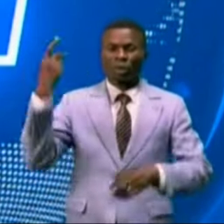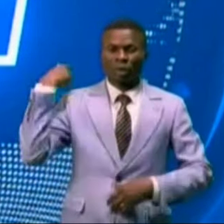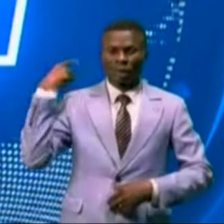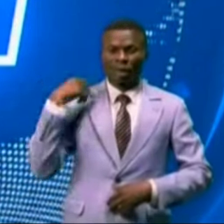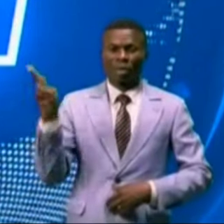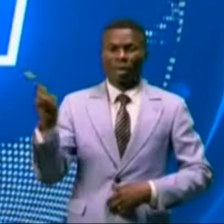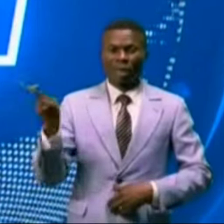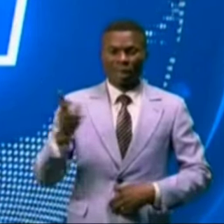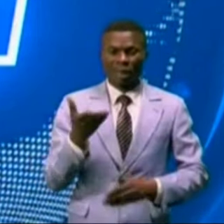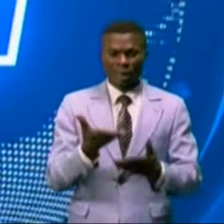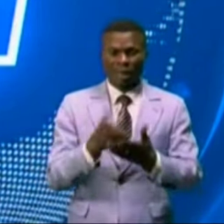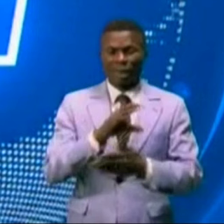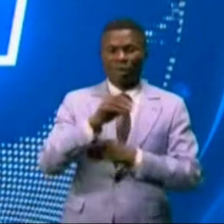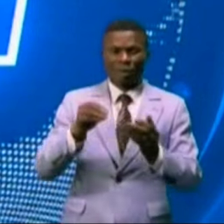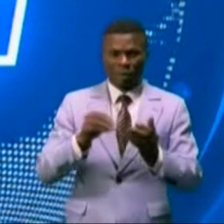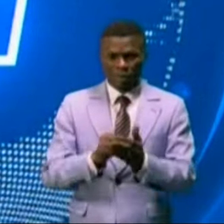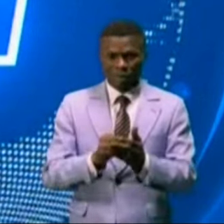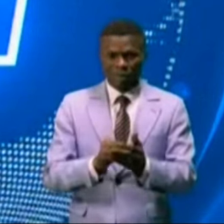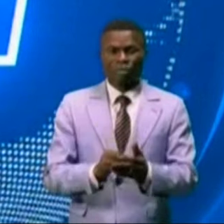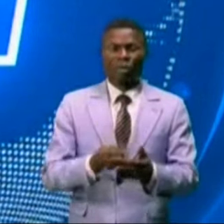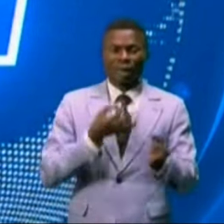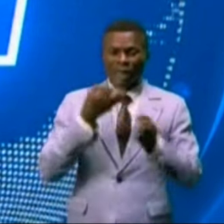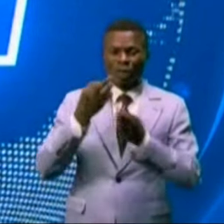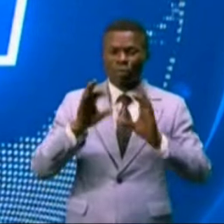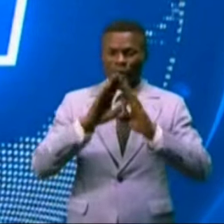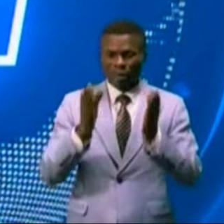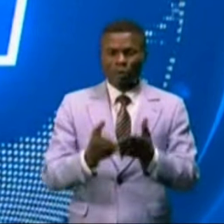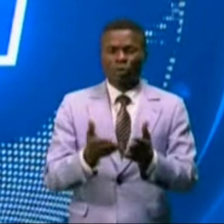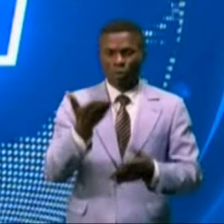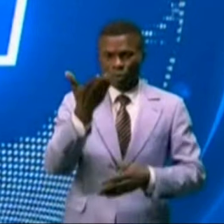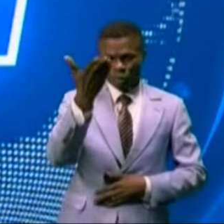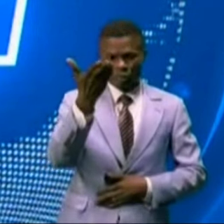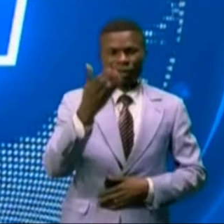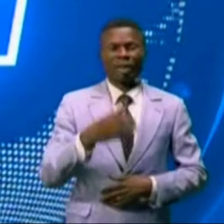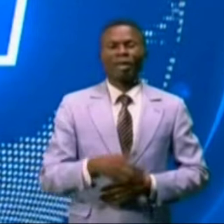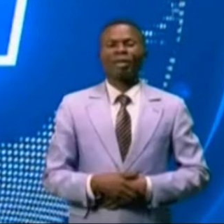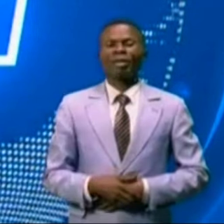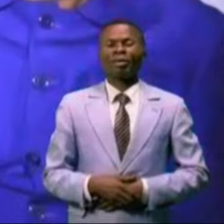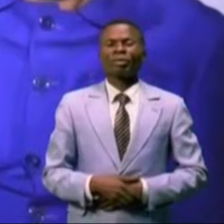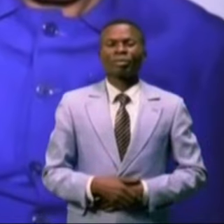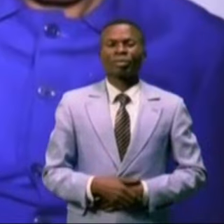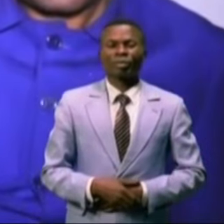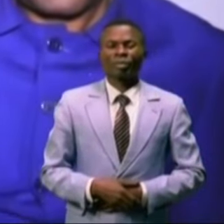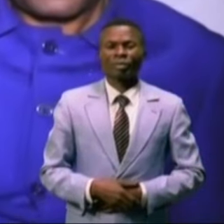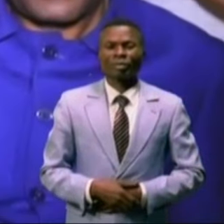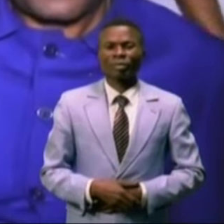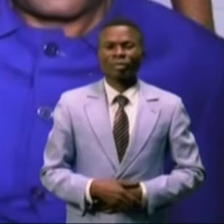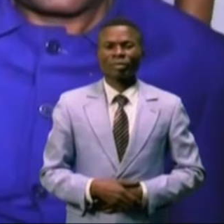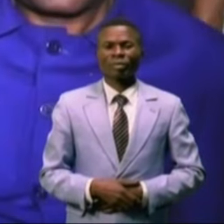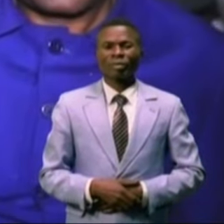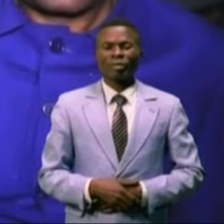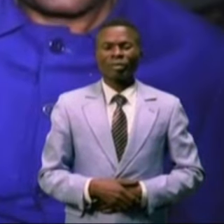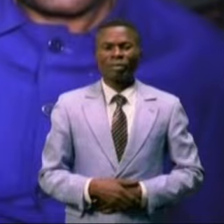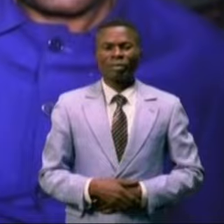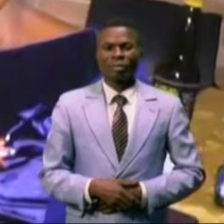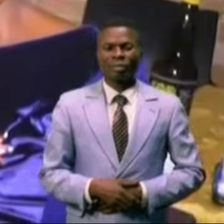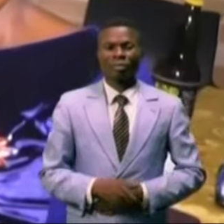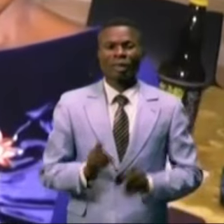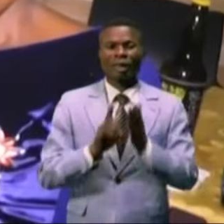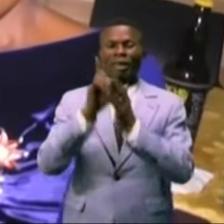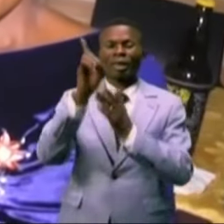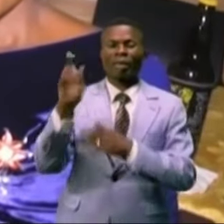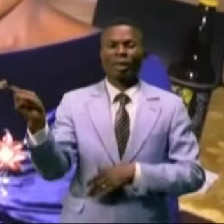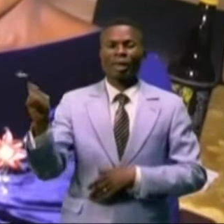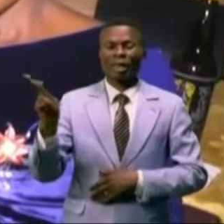du Kasaï central. Alain Bikaï nous en parle dans ce reportage. Le développement du